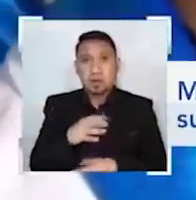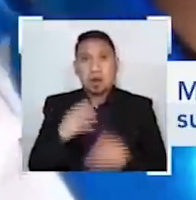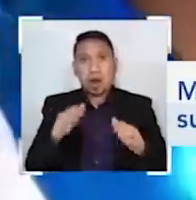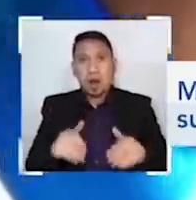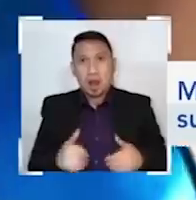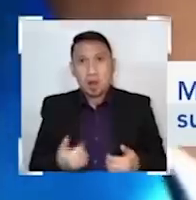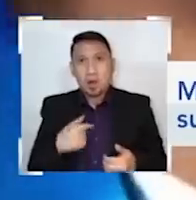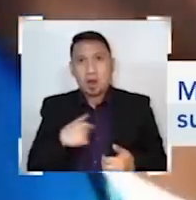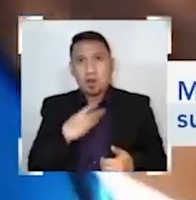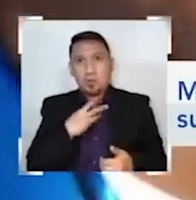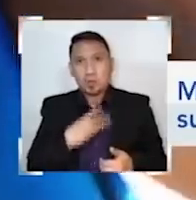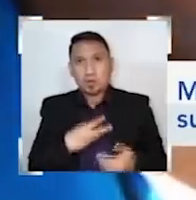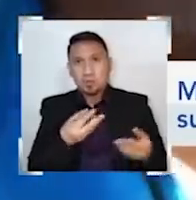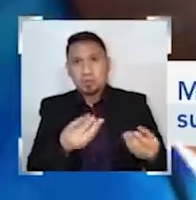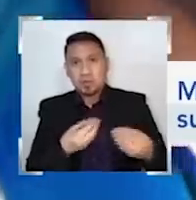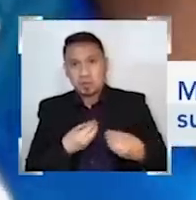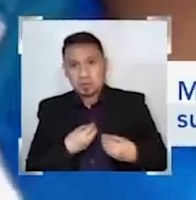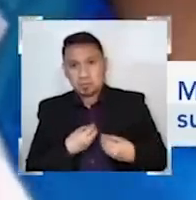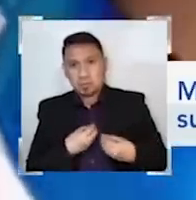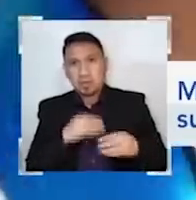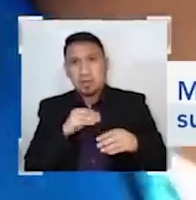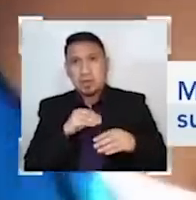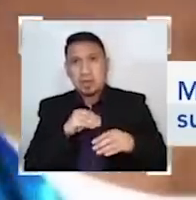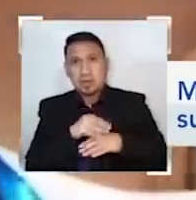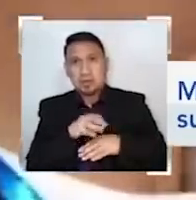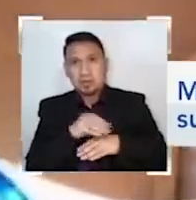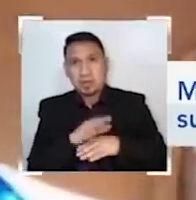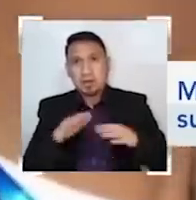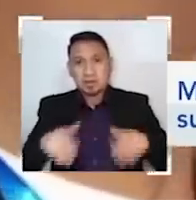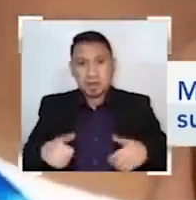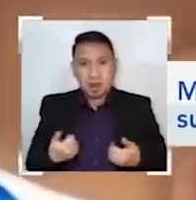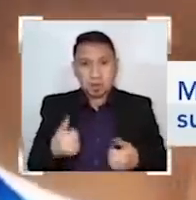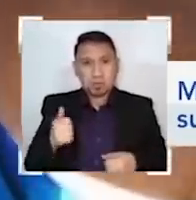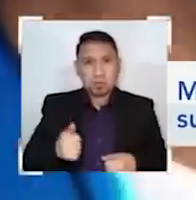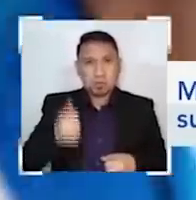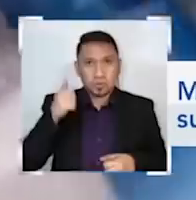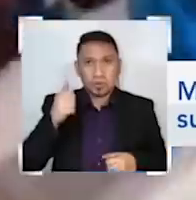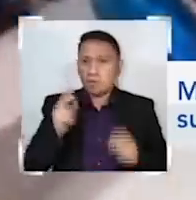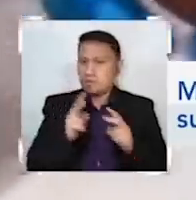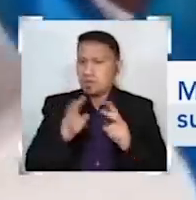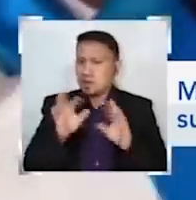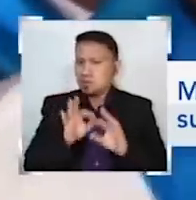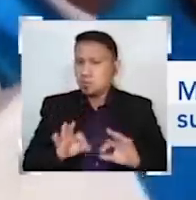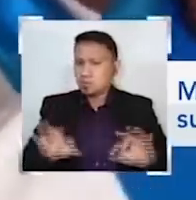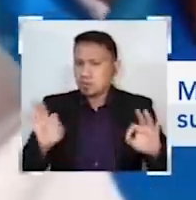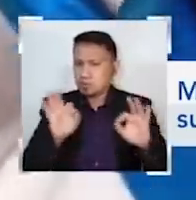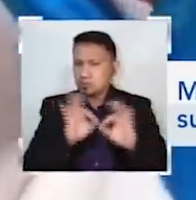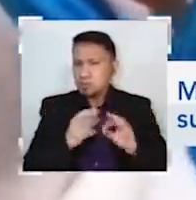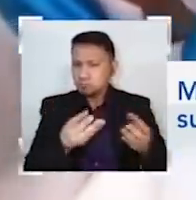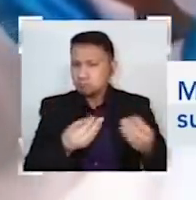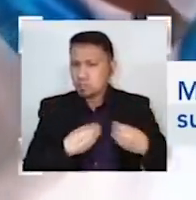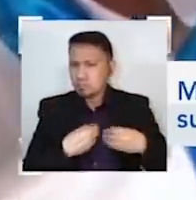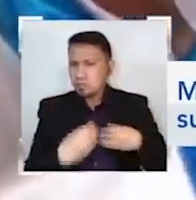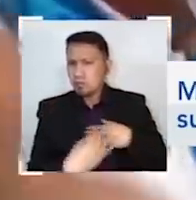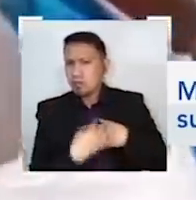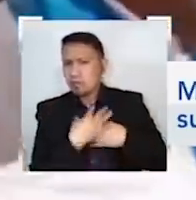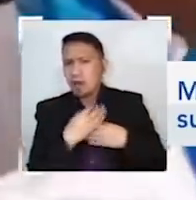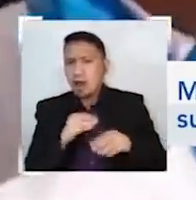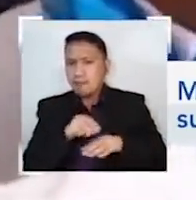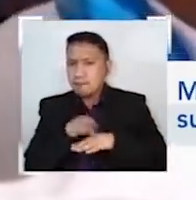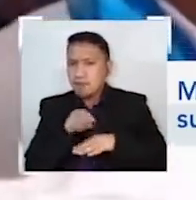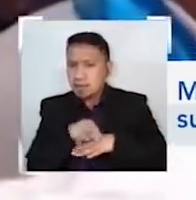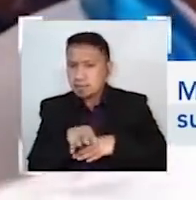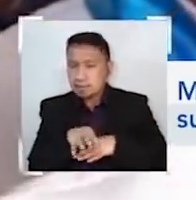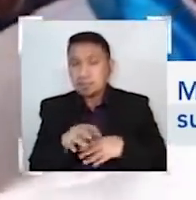advice. Paano manalo? Kasi importante yun. Diba? Magbabaka sakali pa rin ako. Katulad